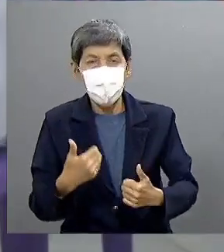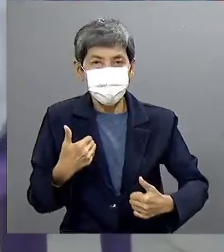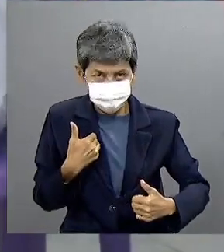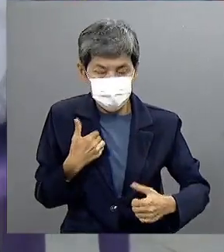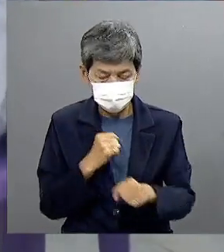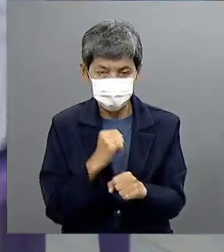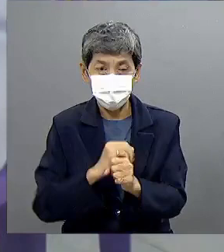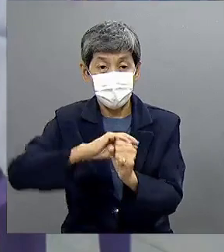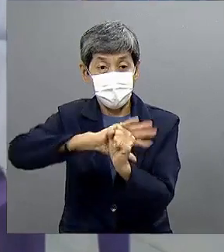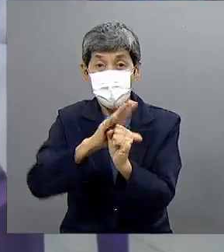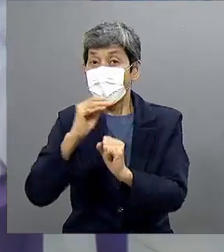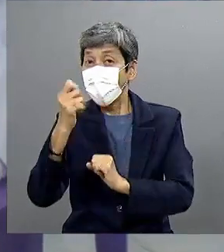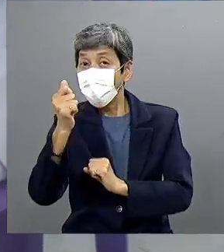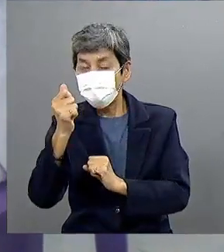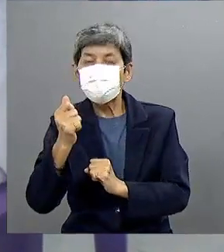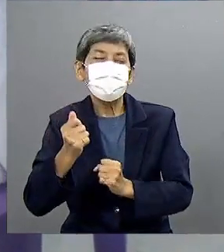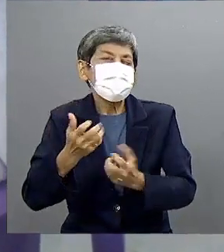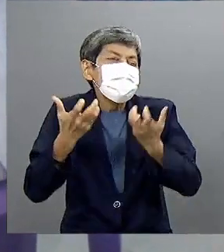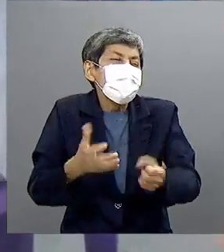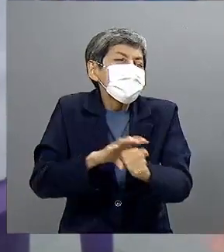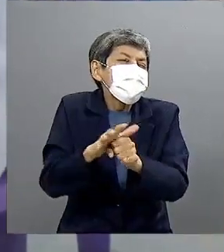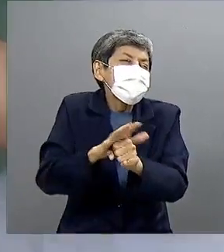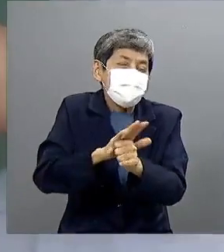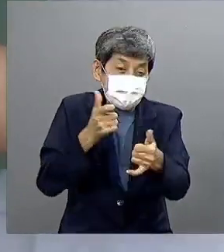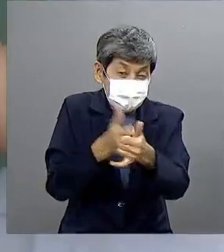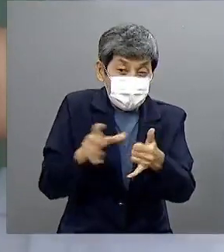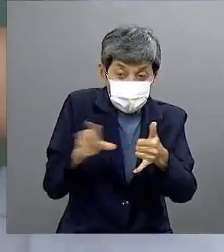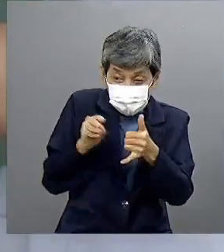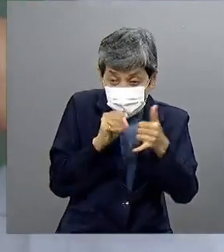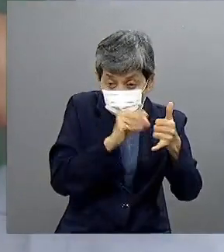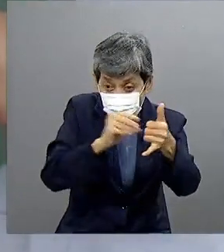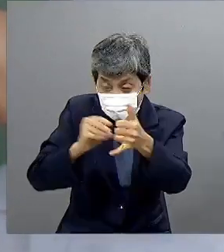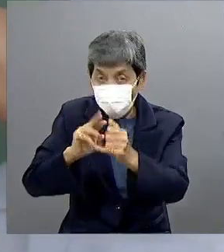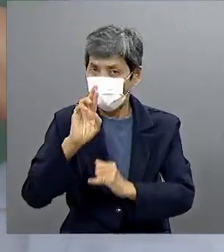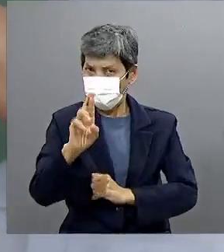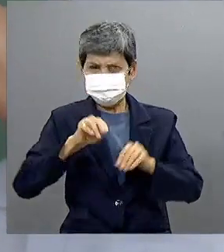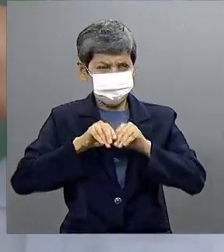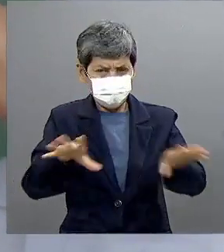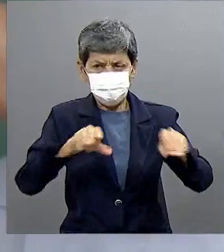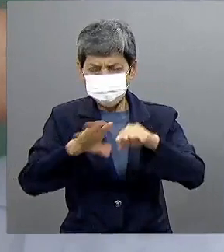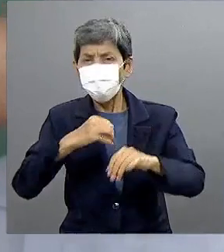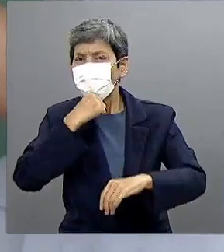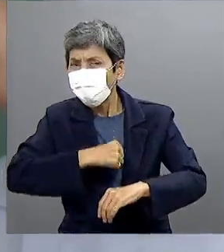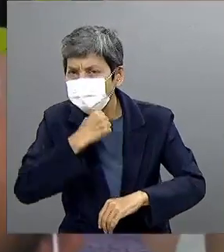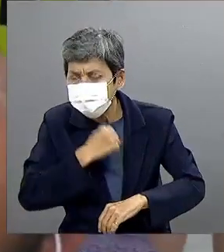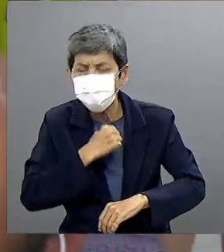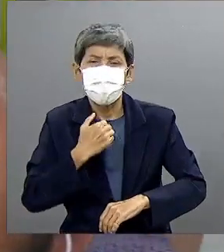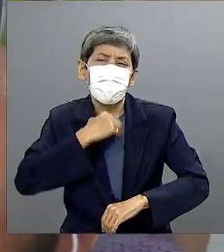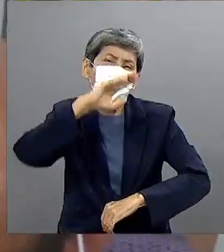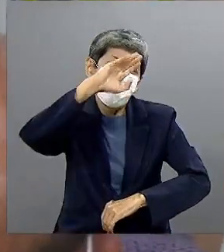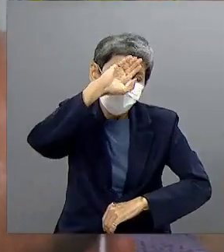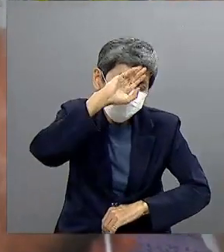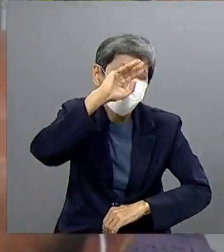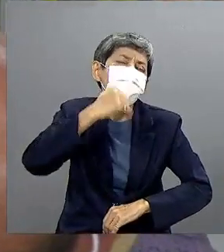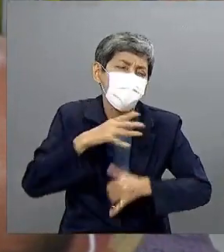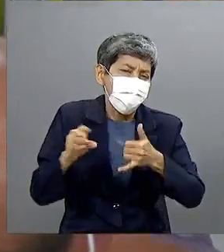ครอนจะมีความรุนแรงน้อยแต่ว่าการติดเชื้อจำนวนมากก็อาจจะแพร่ไปยังผู้สูงอายุและก็คนที่มีโรคประจำตัวได้ซึ่งการ